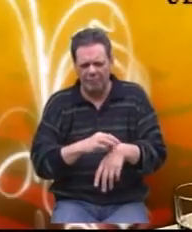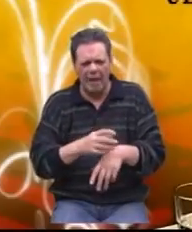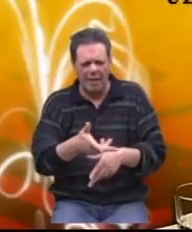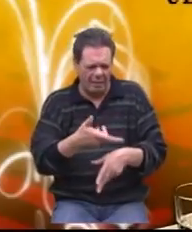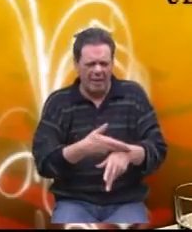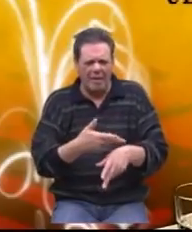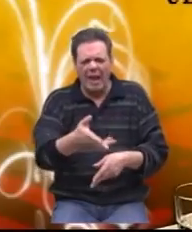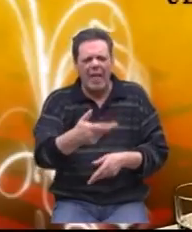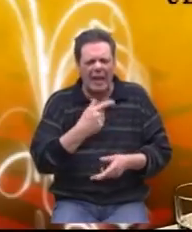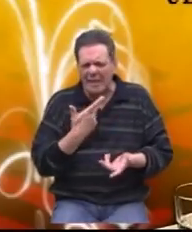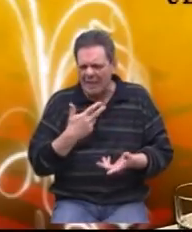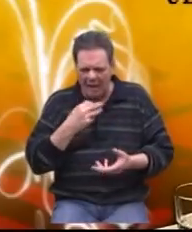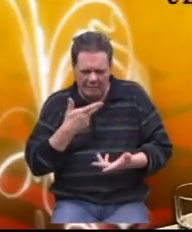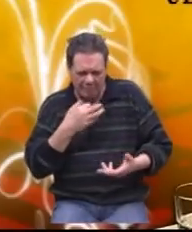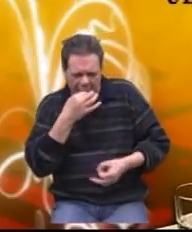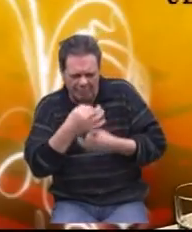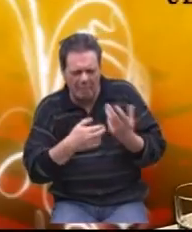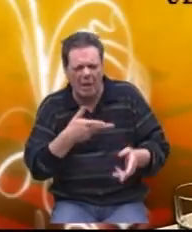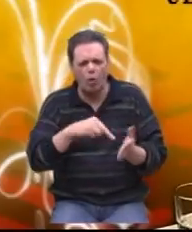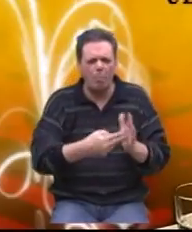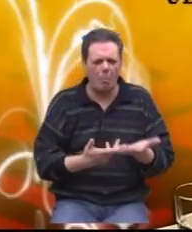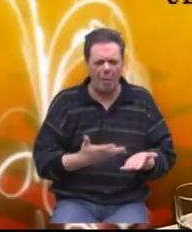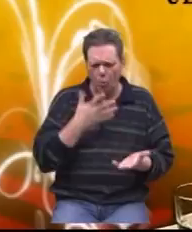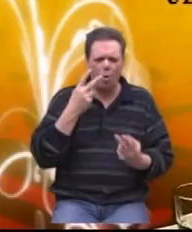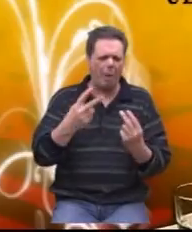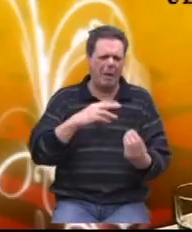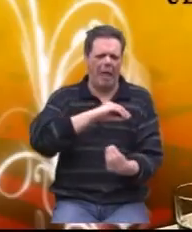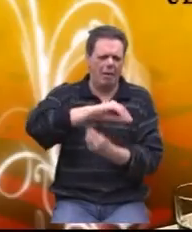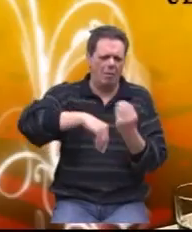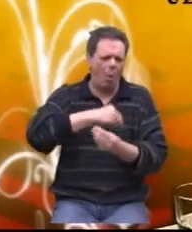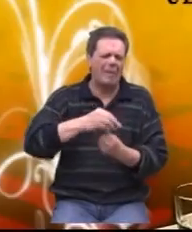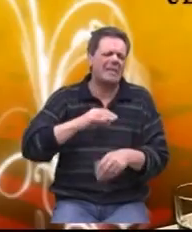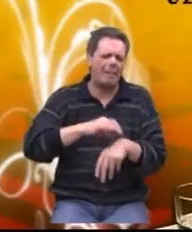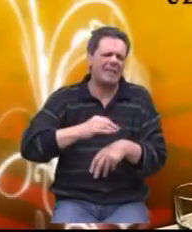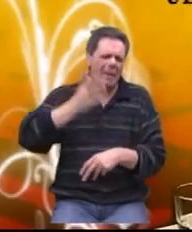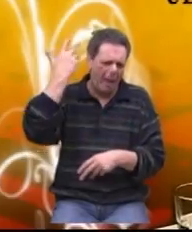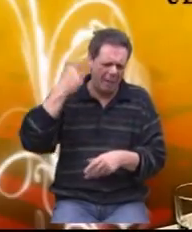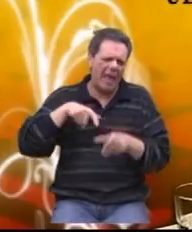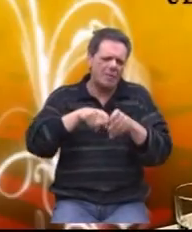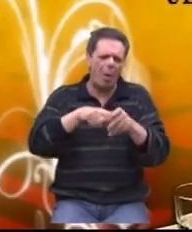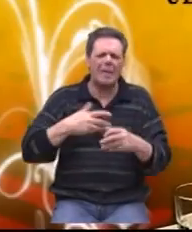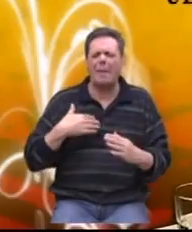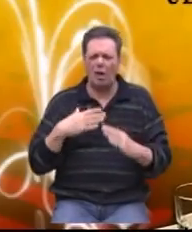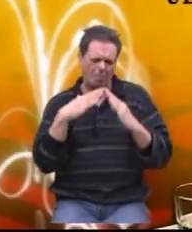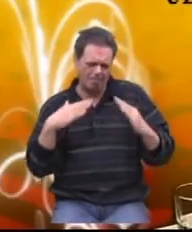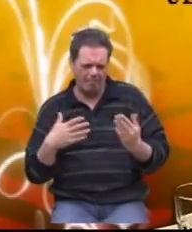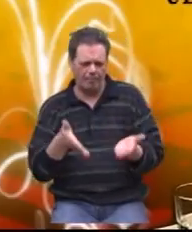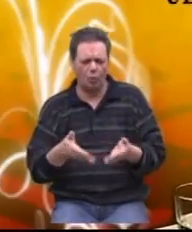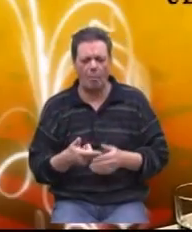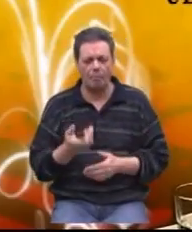taj problem. To je nekako obiteljska medicina. Tako. Jako bila involvirana u našu kuću i tako dalje. Međutim,